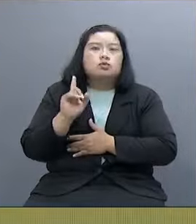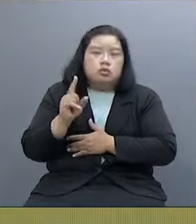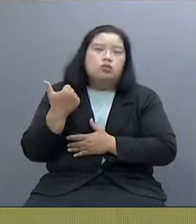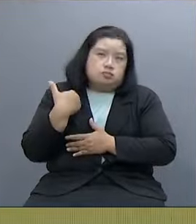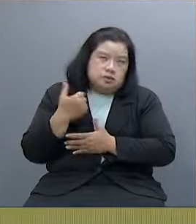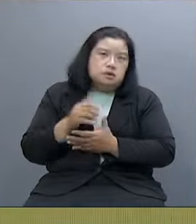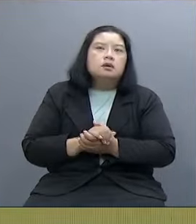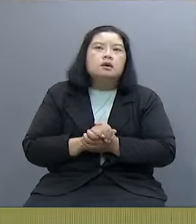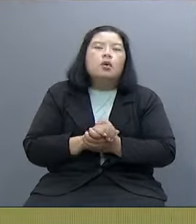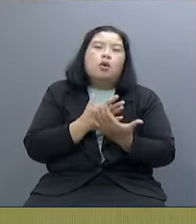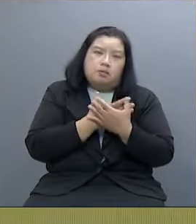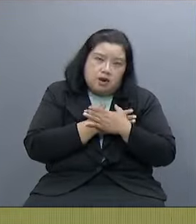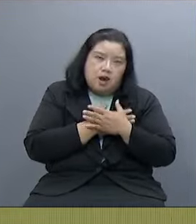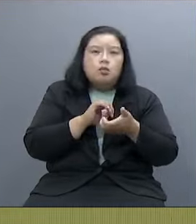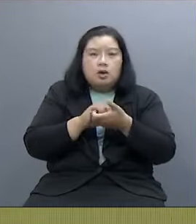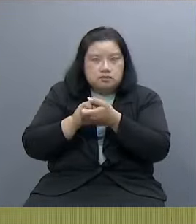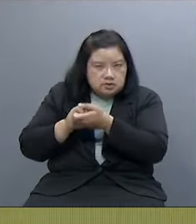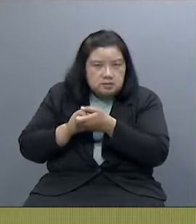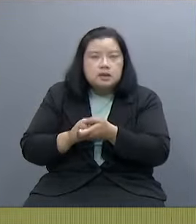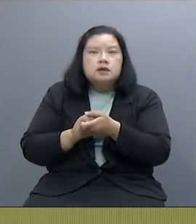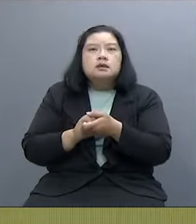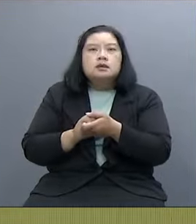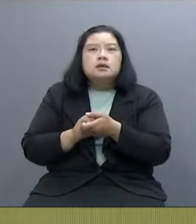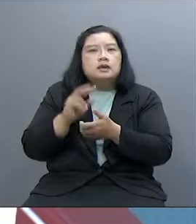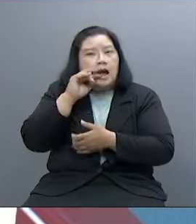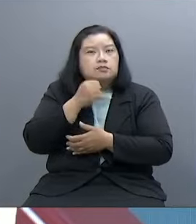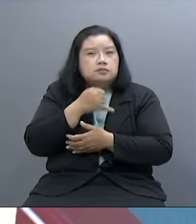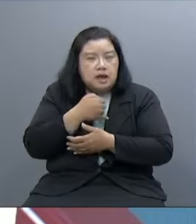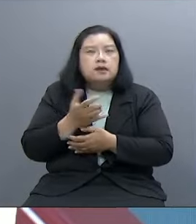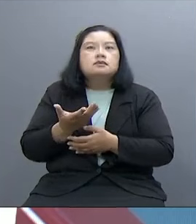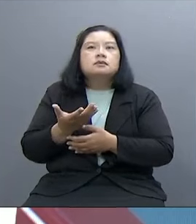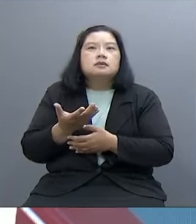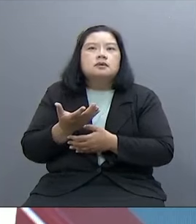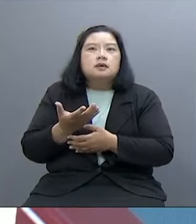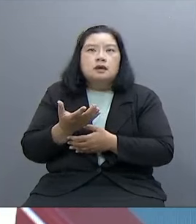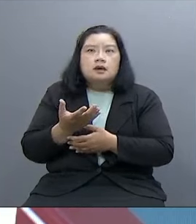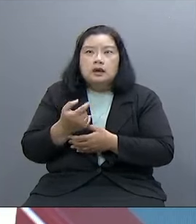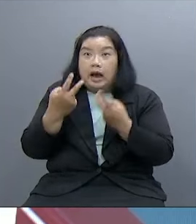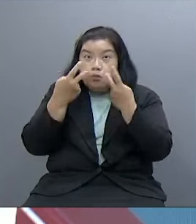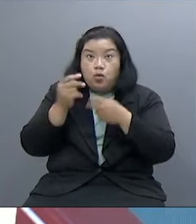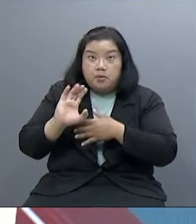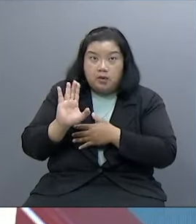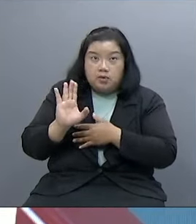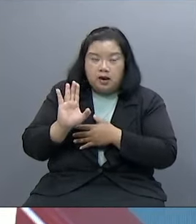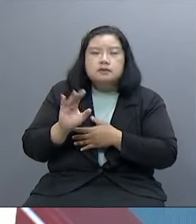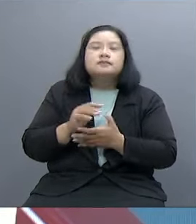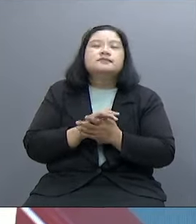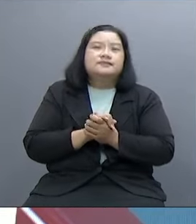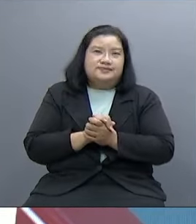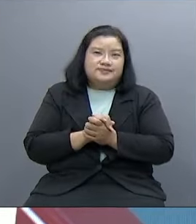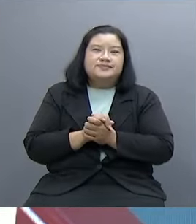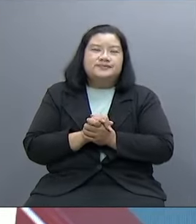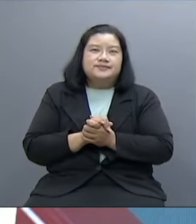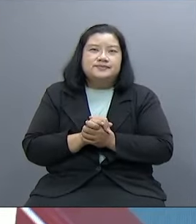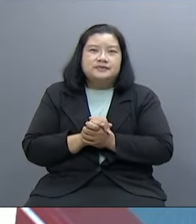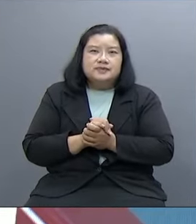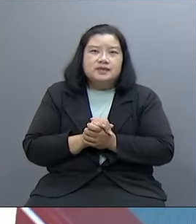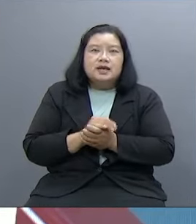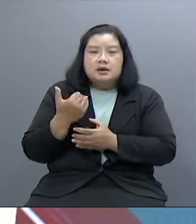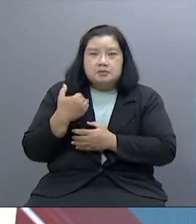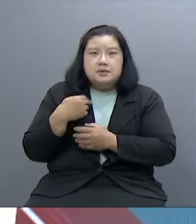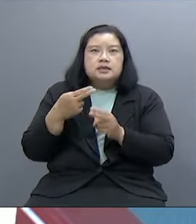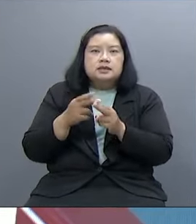คุณผู้ชมแล้วก็ที่สำคัญเรื่องของความปลอดภัย ใช่ค่ะขอมิตรภาพพอไม่ขอมิจฉาชีพนะคะ เอาทิ้งท้ายมามีคุณผู้ชมขอบคุณคุณหนุ่มอั๋นเมืองเลยติด